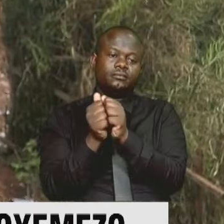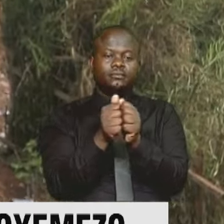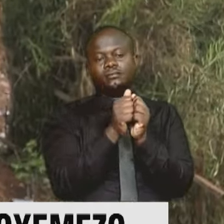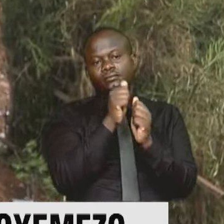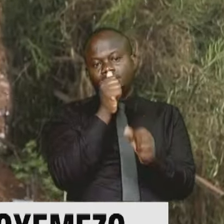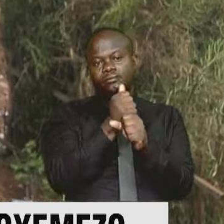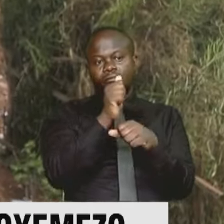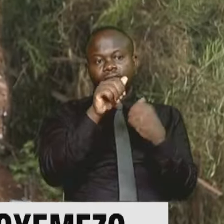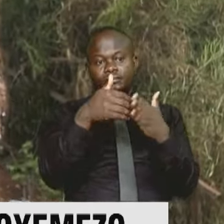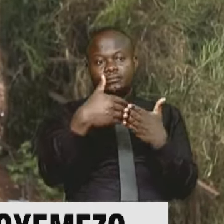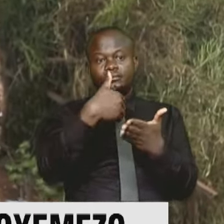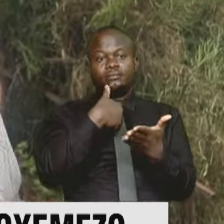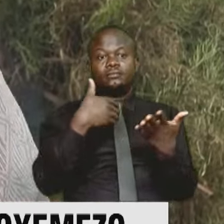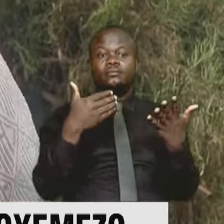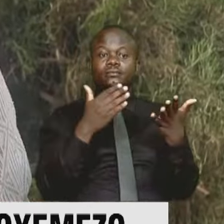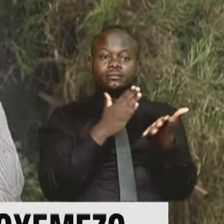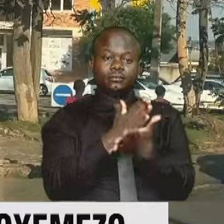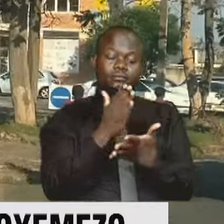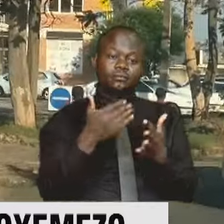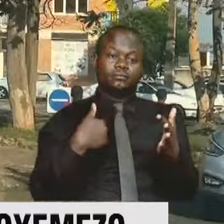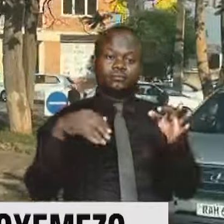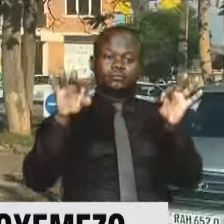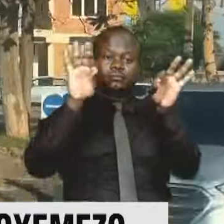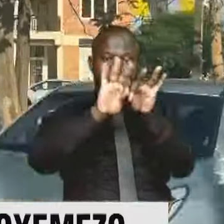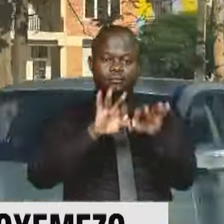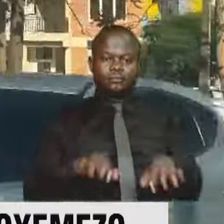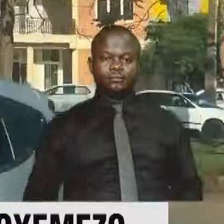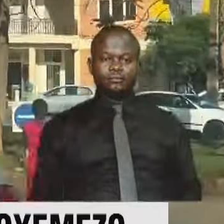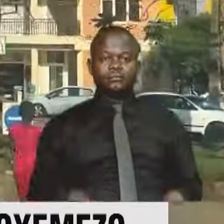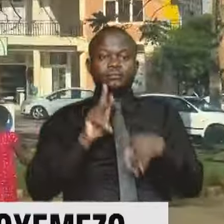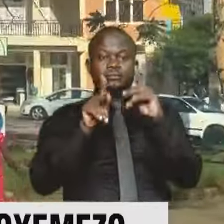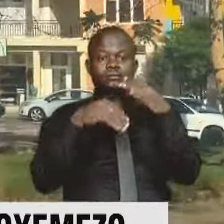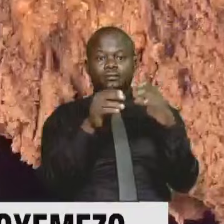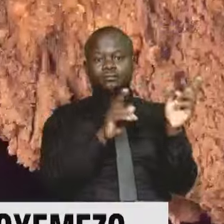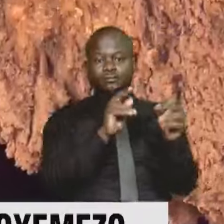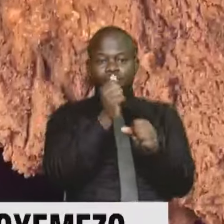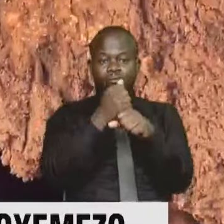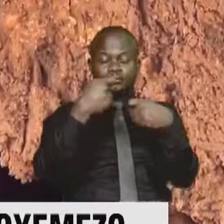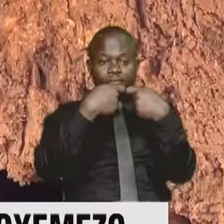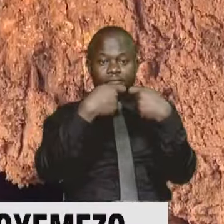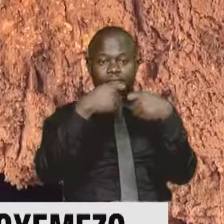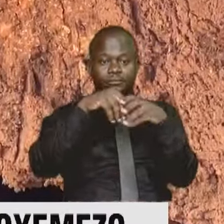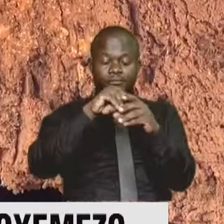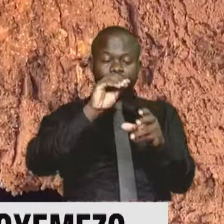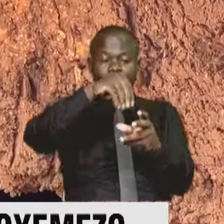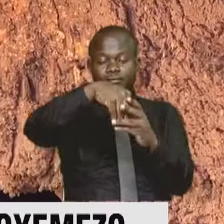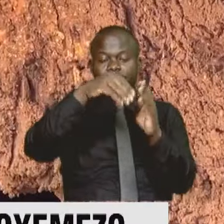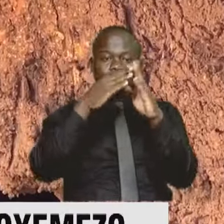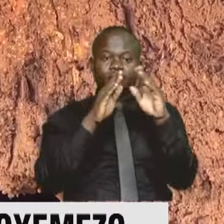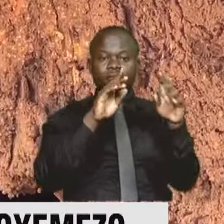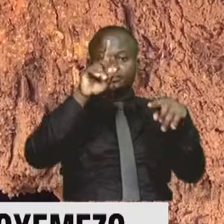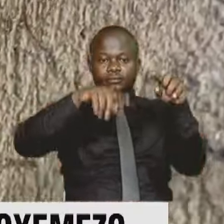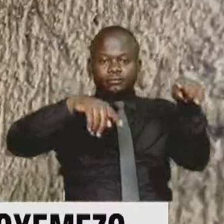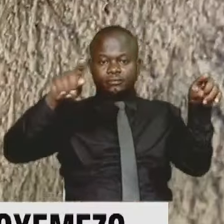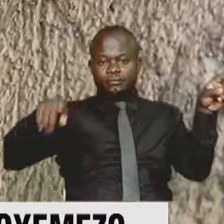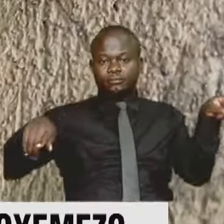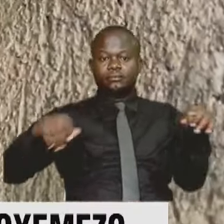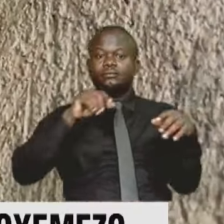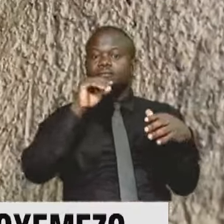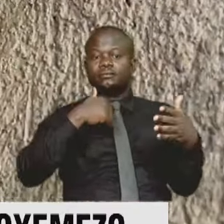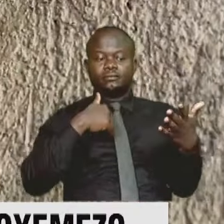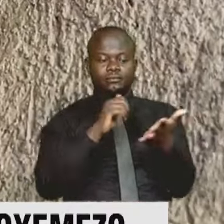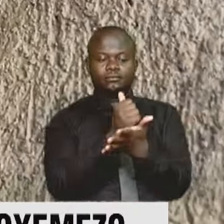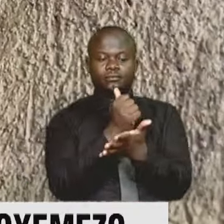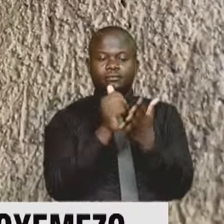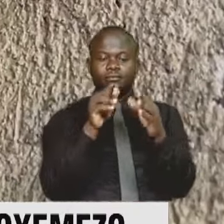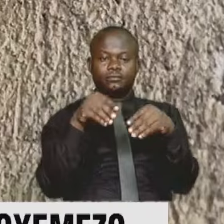n'ababikora baba bafite safety ko bizabagirira akamaro. Abari basanzwe bakora mu mashanyarazi mu kuyashyira mu nyubako zitandukanye badafite ibyangombwa